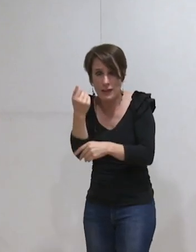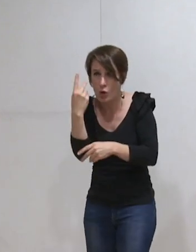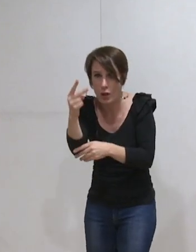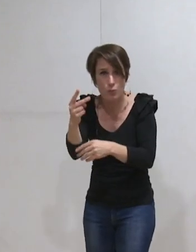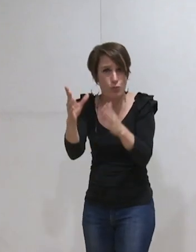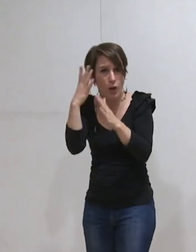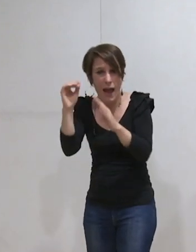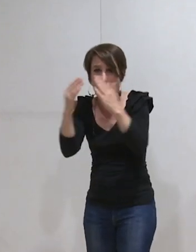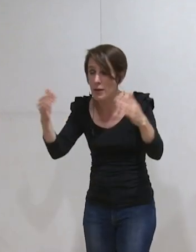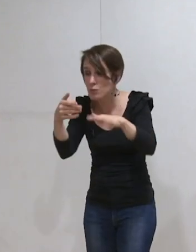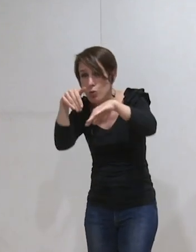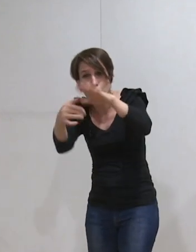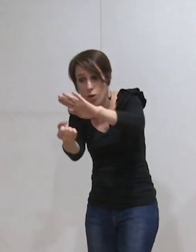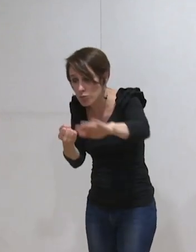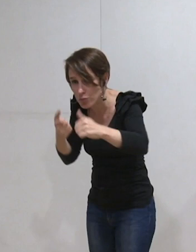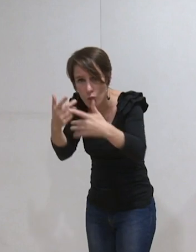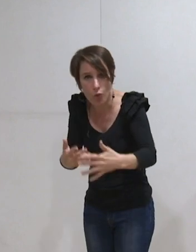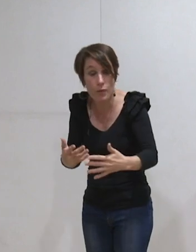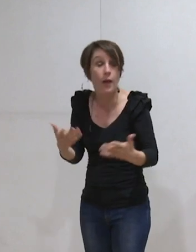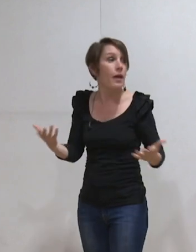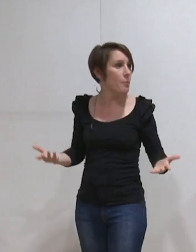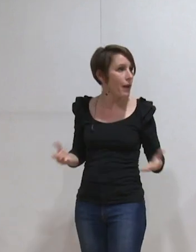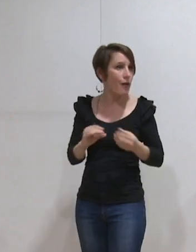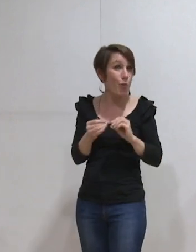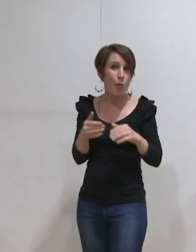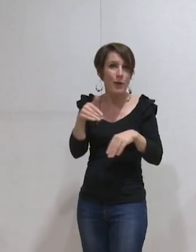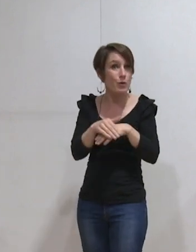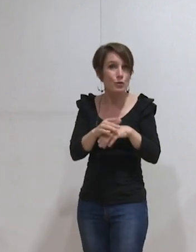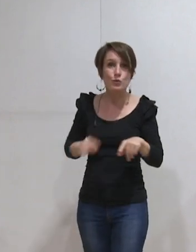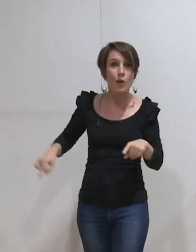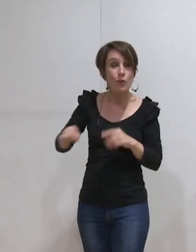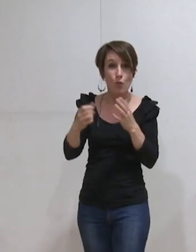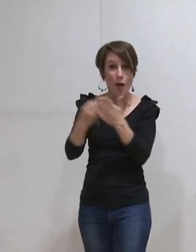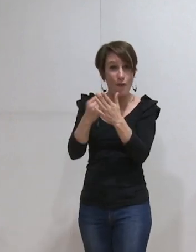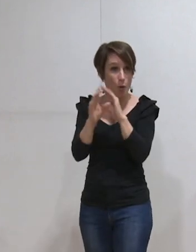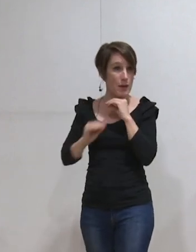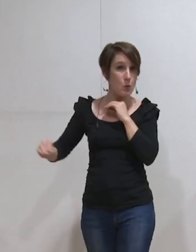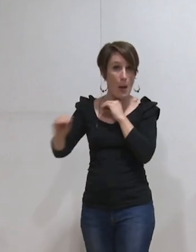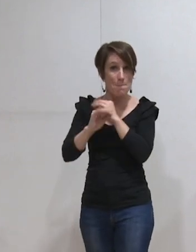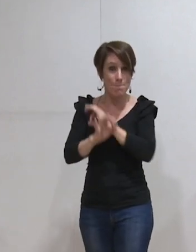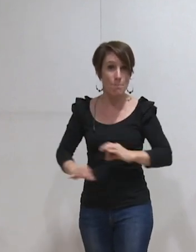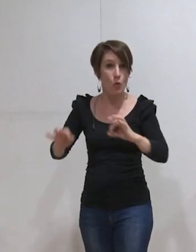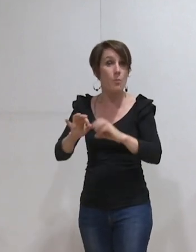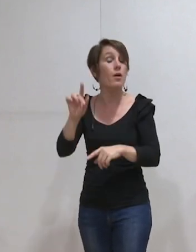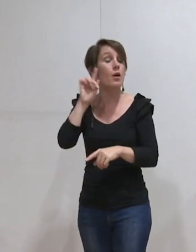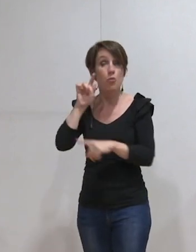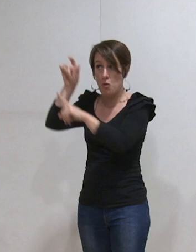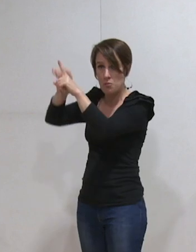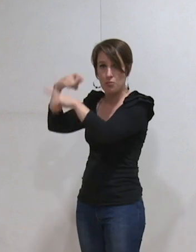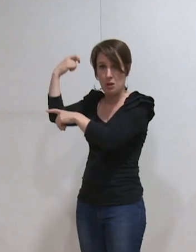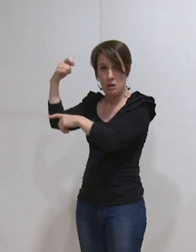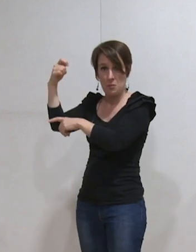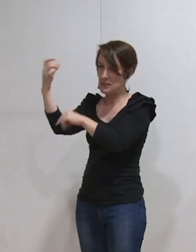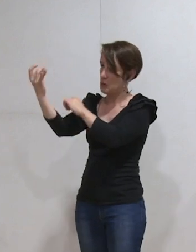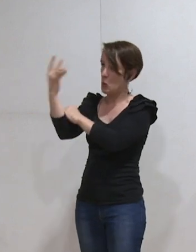bien cette information elle manquera à chacune et à chacun d'entre nous parce que le président refuse